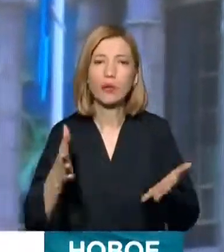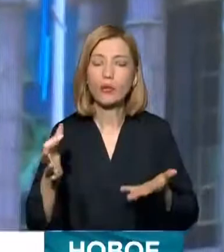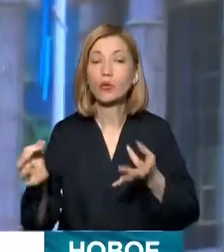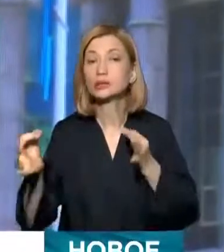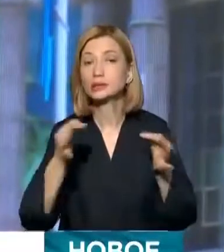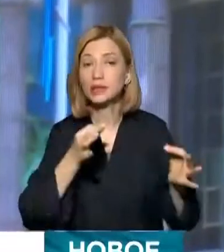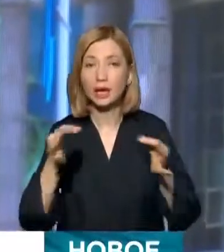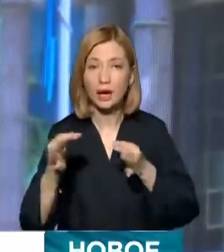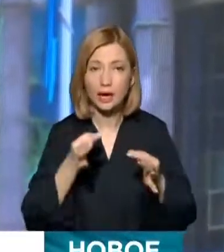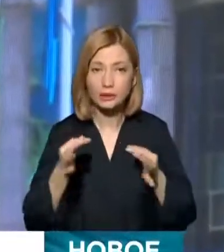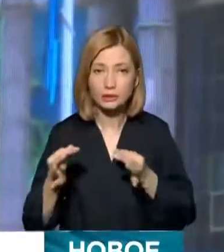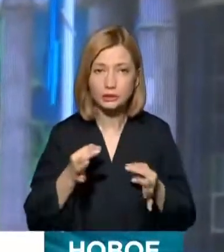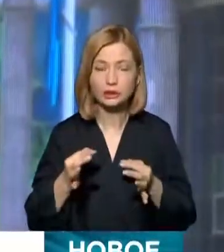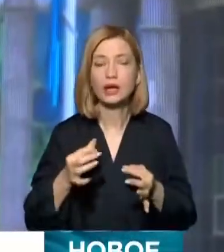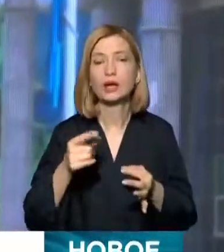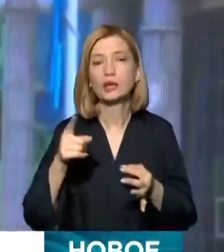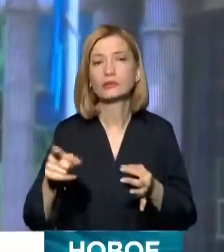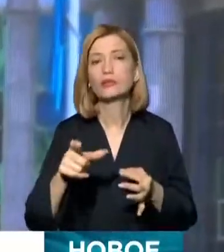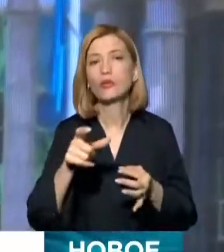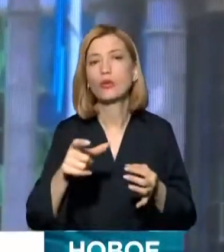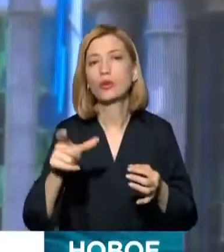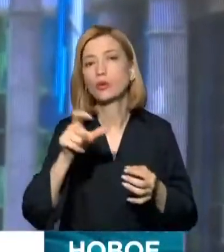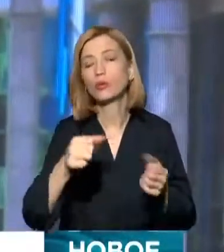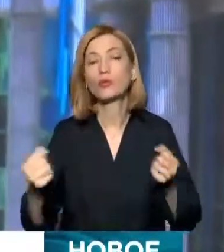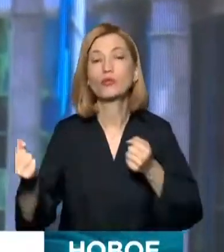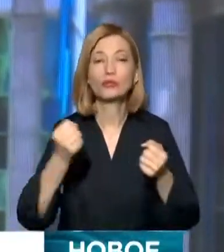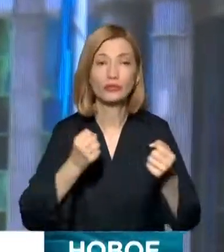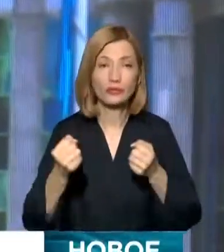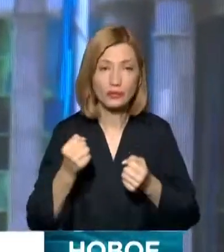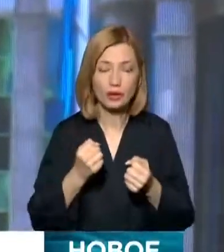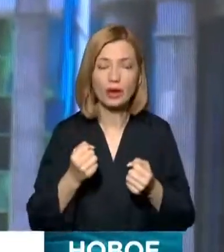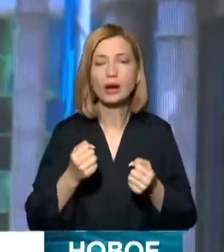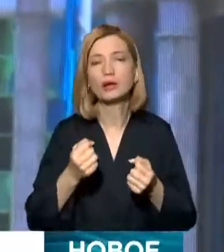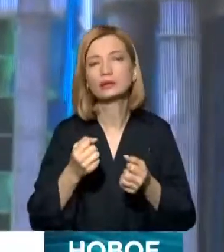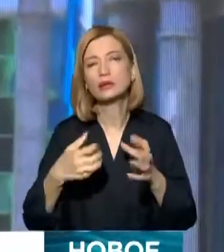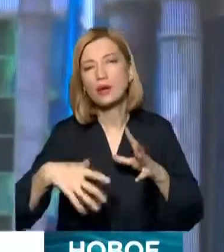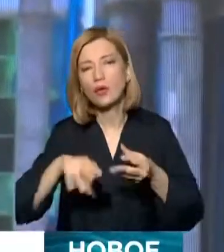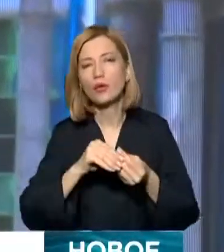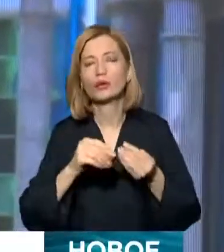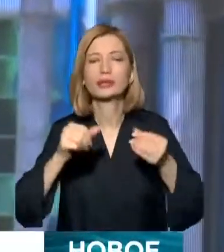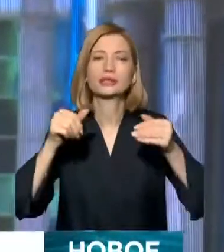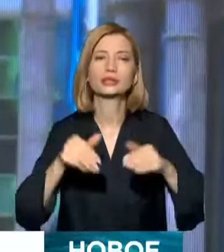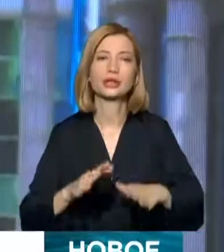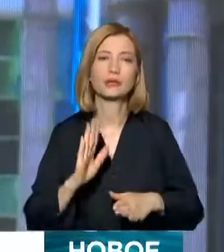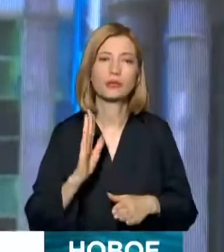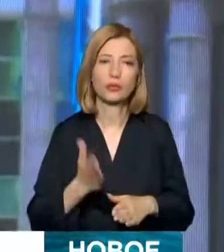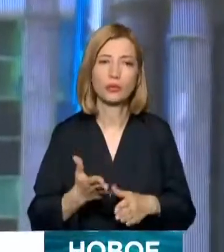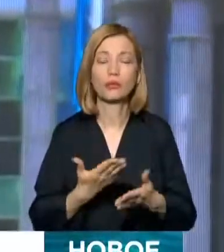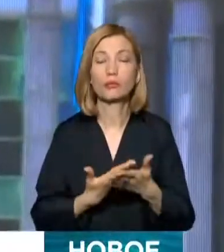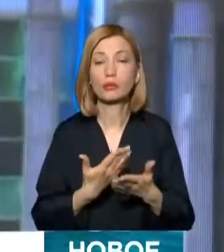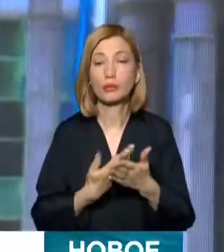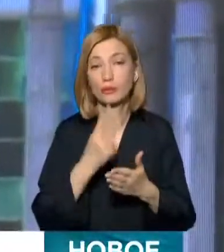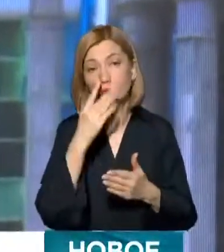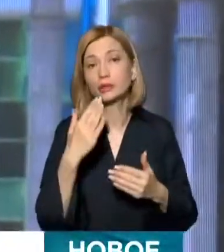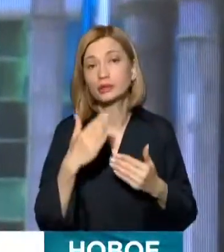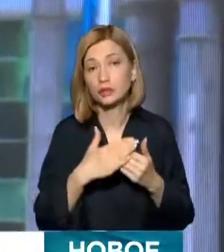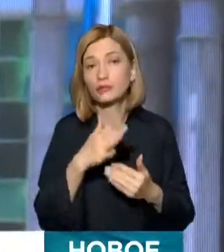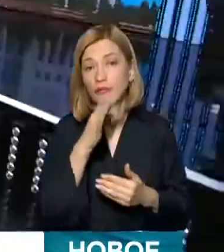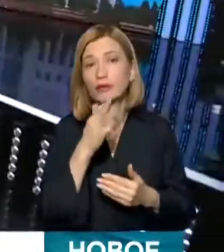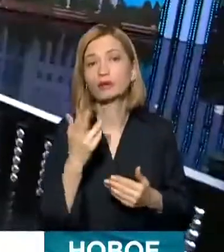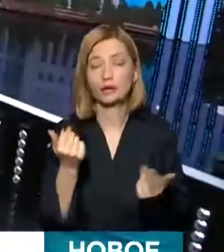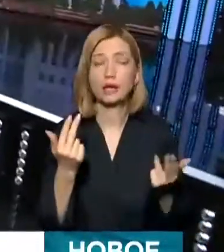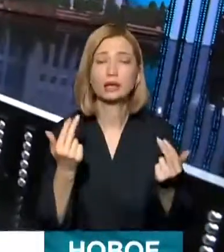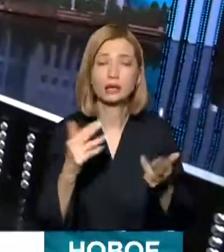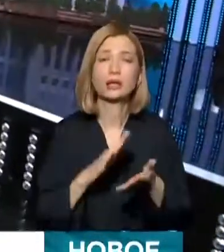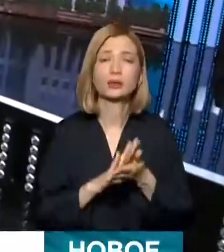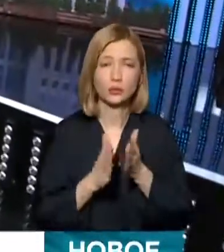своих делегатов на съезд партии, и уже съезд партии будет принимать итоговое решение. Ну, скорее всего, это произойдет уже в ближайшее безусловно, время. Безусловно, да, у нас есть